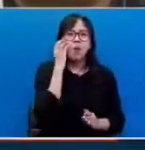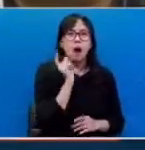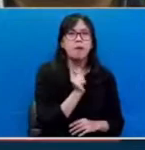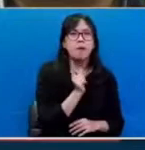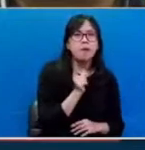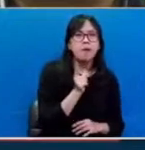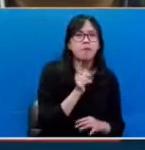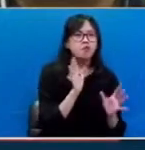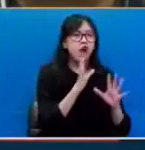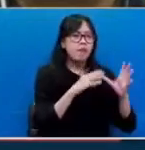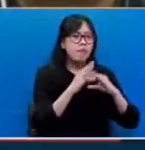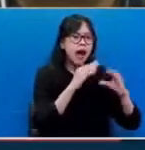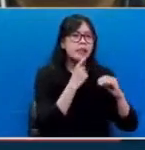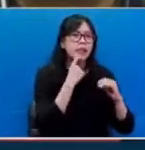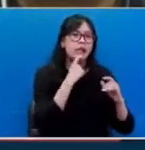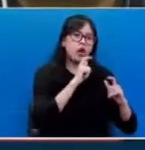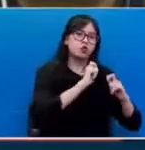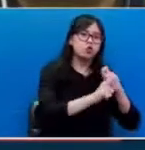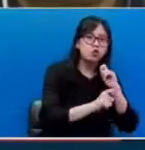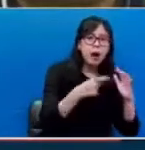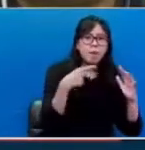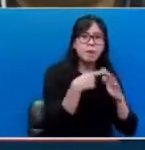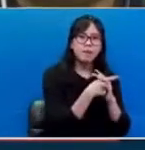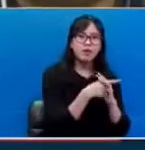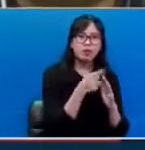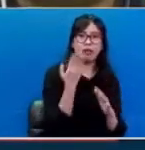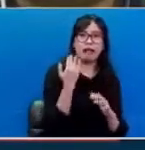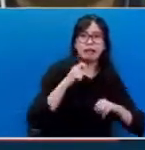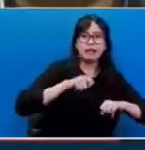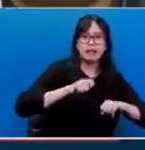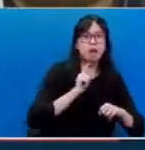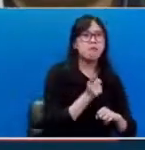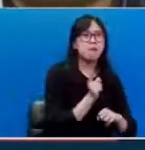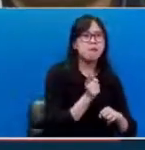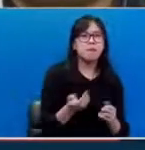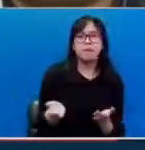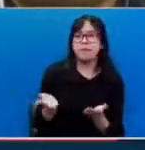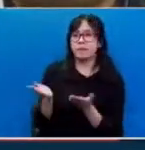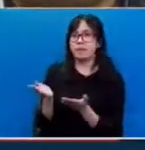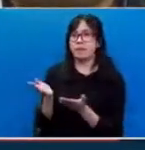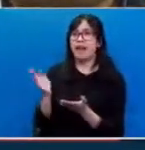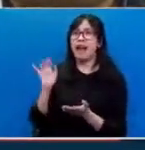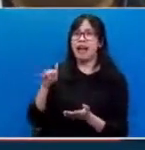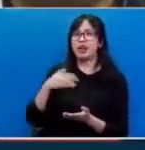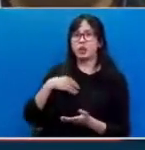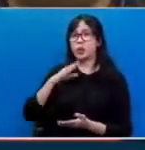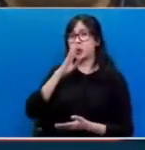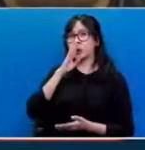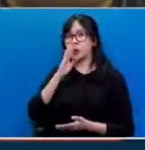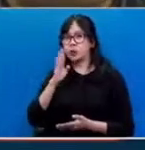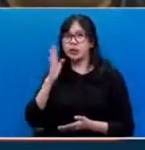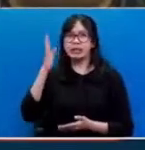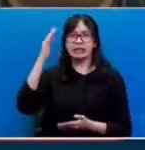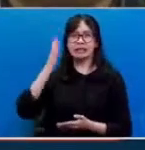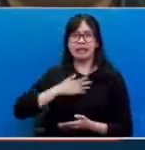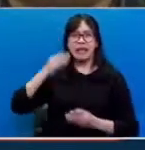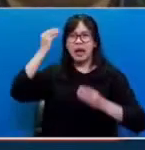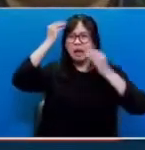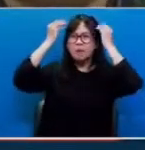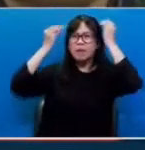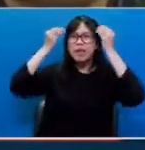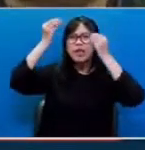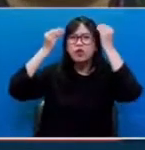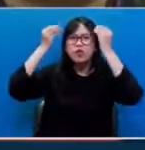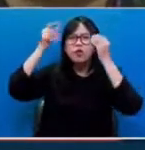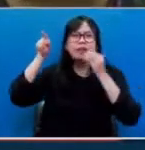kecurangan atau tidak di di pemilu ya itu yang juga saya agak ee terus terang aja saya agak bingung dengan penjelasan